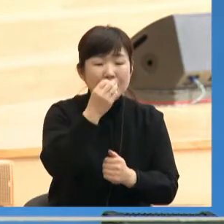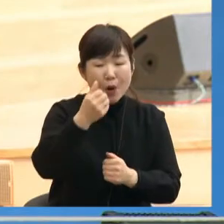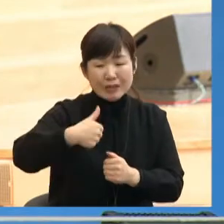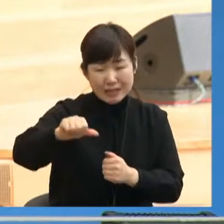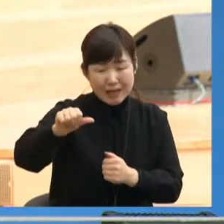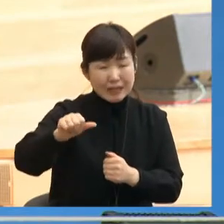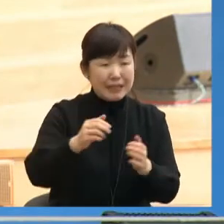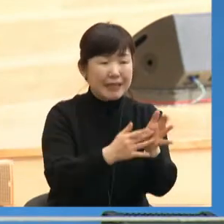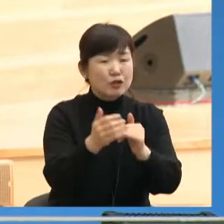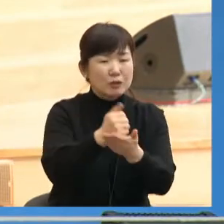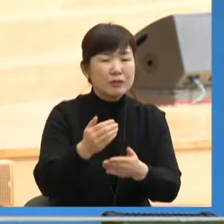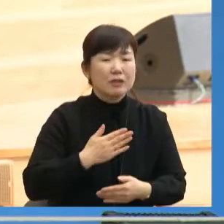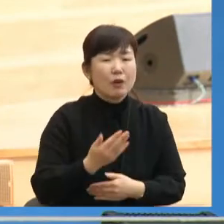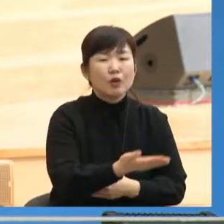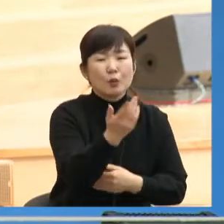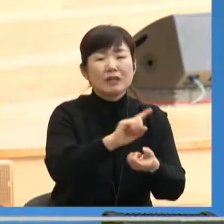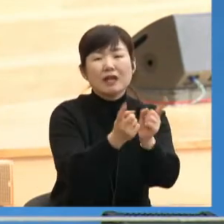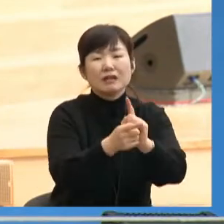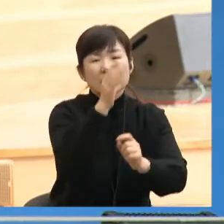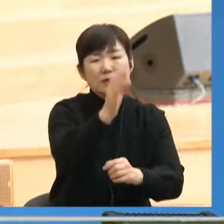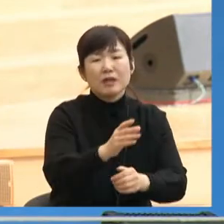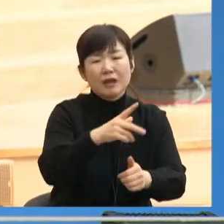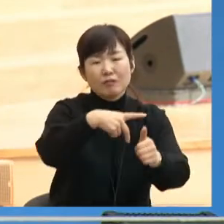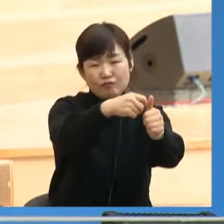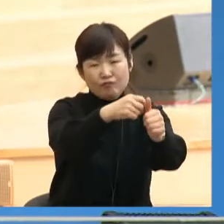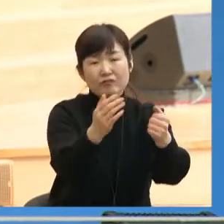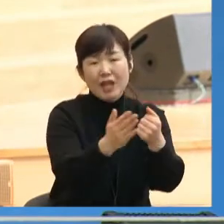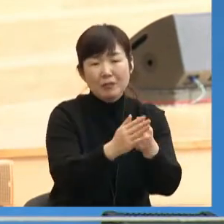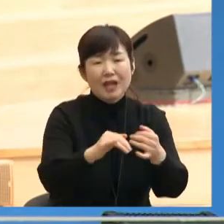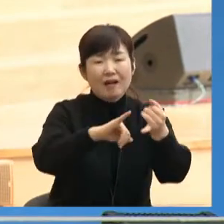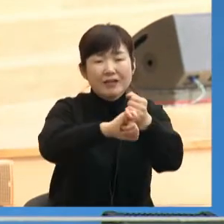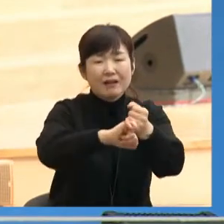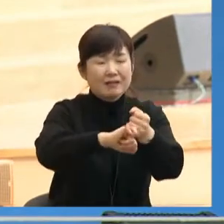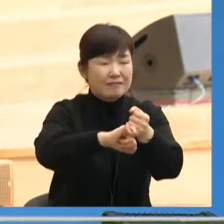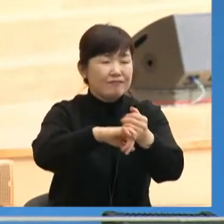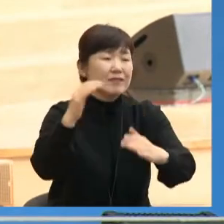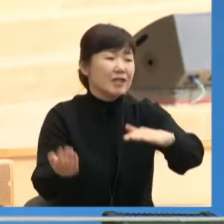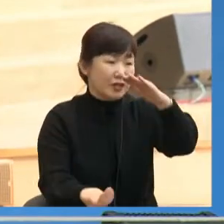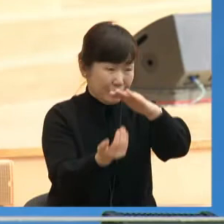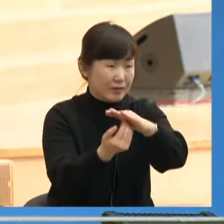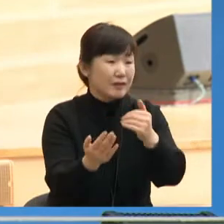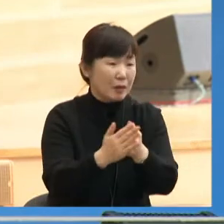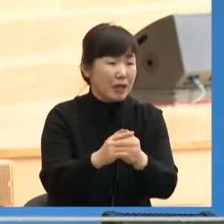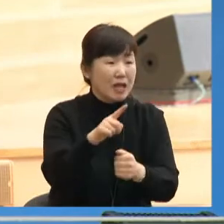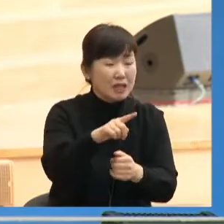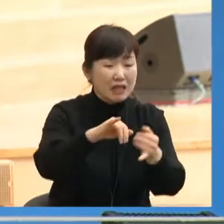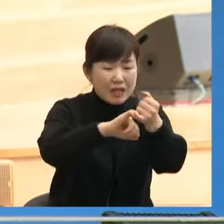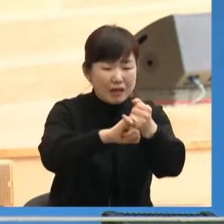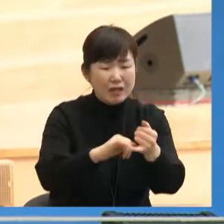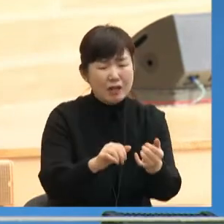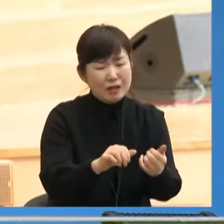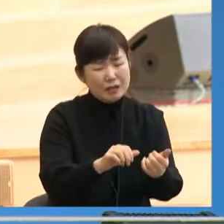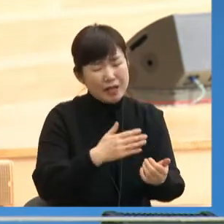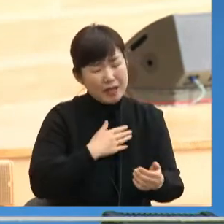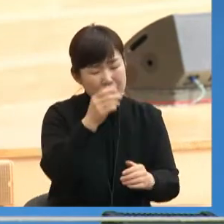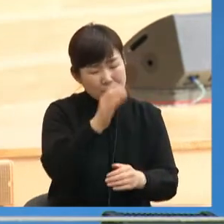위해 대신 십자가에 달려 죽으심으로 언약을 완성하셨기 때문에 이 언약은 죽음으로 완성시킨 그